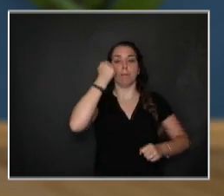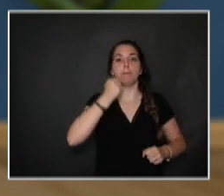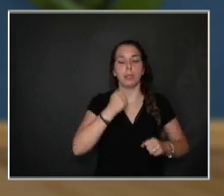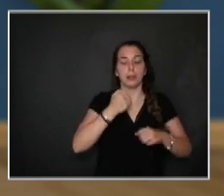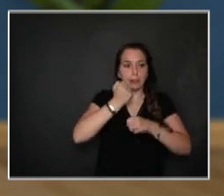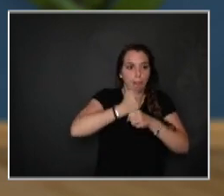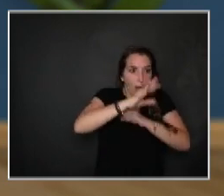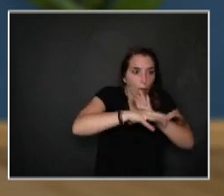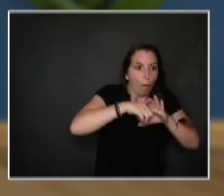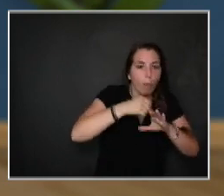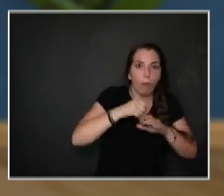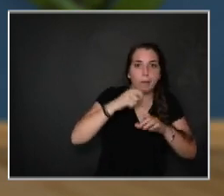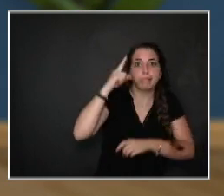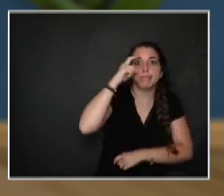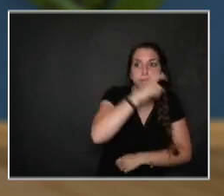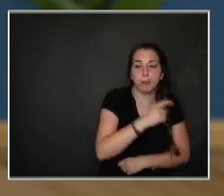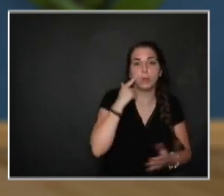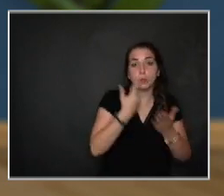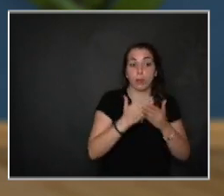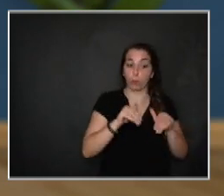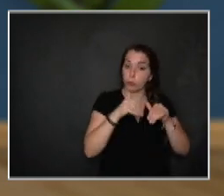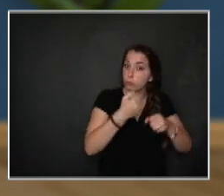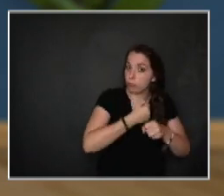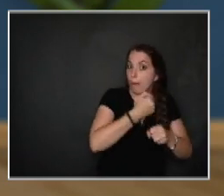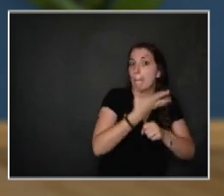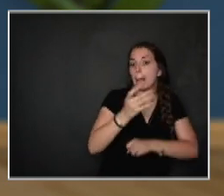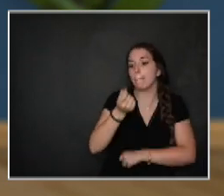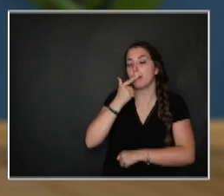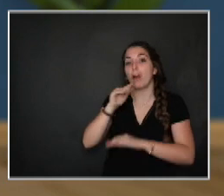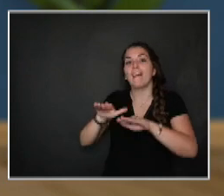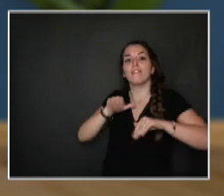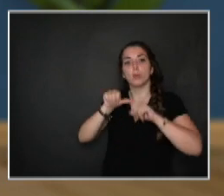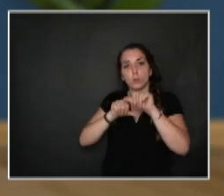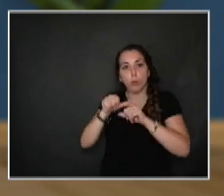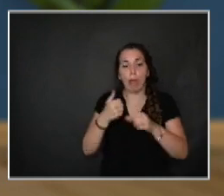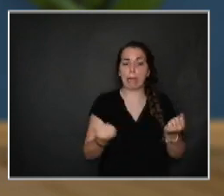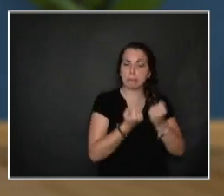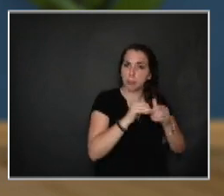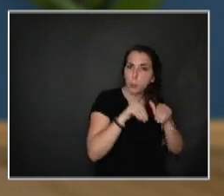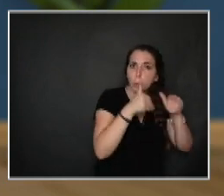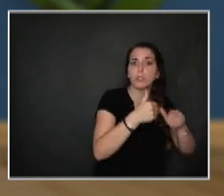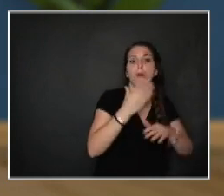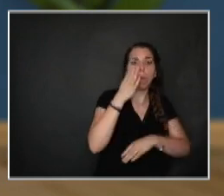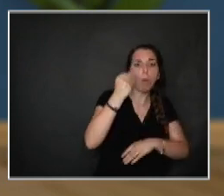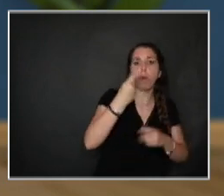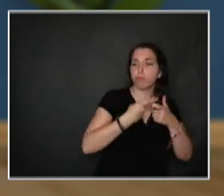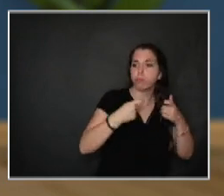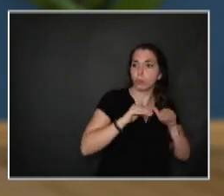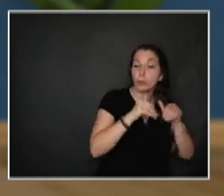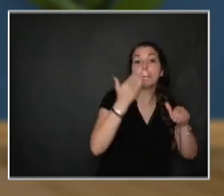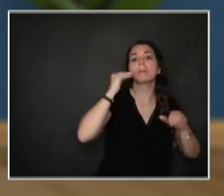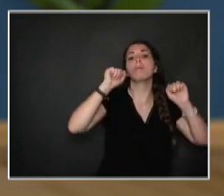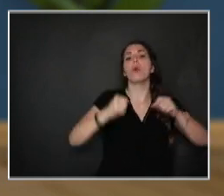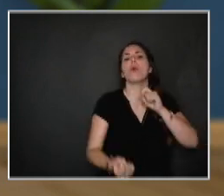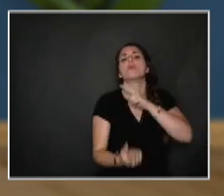travail. Donc on leur dit, continuez, prenez des médicaments contre la douleur, continuez vos activités normales, professionnelles si vous le pouvez, sauf bien entendu si